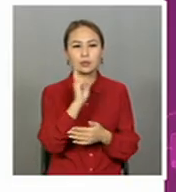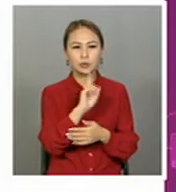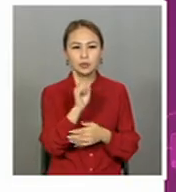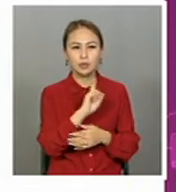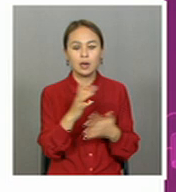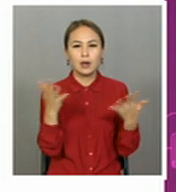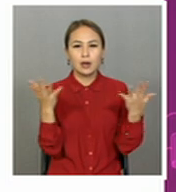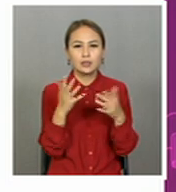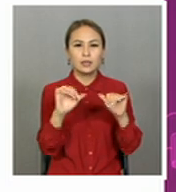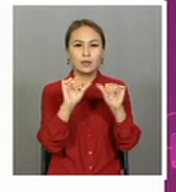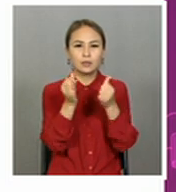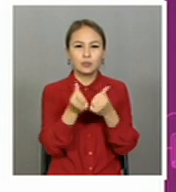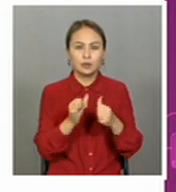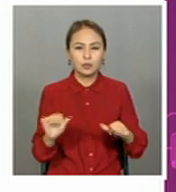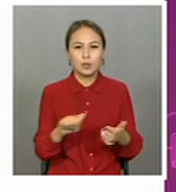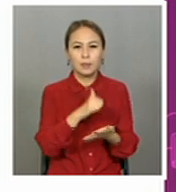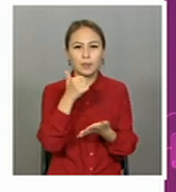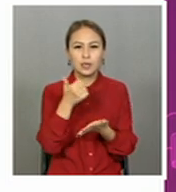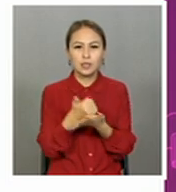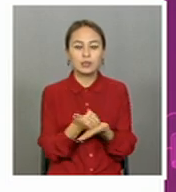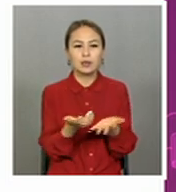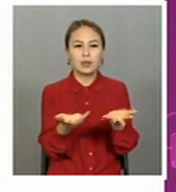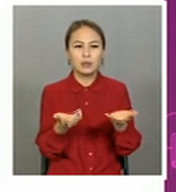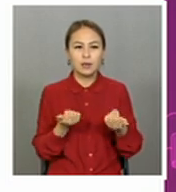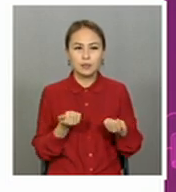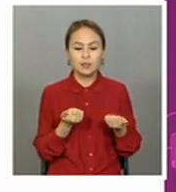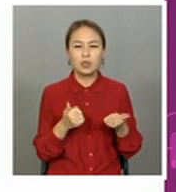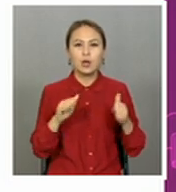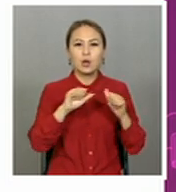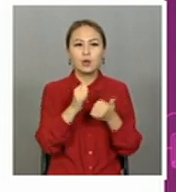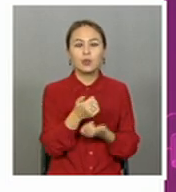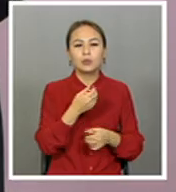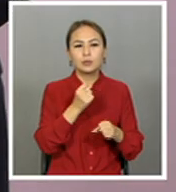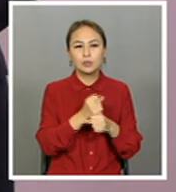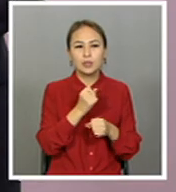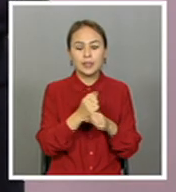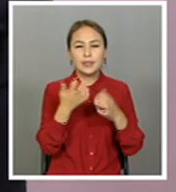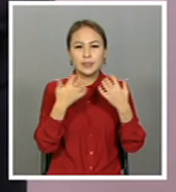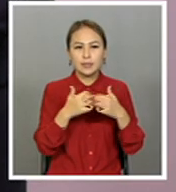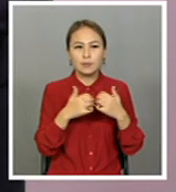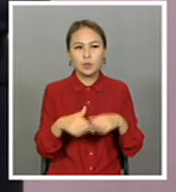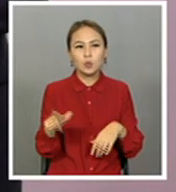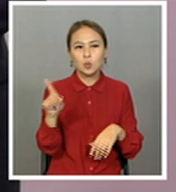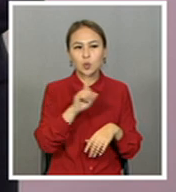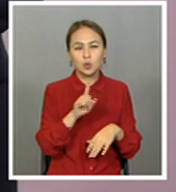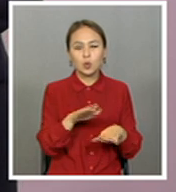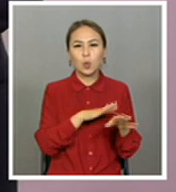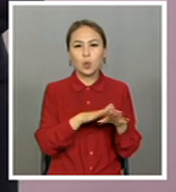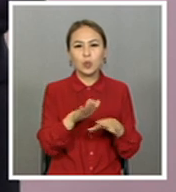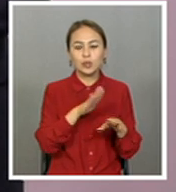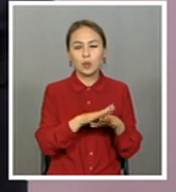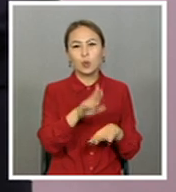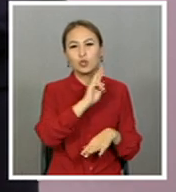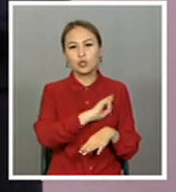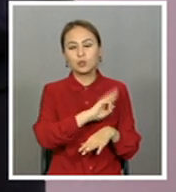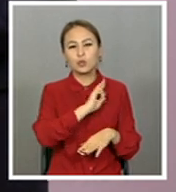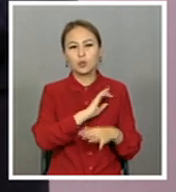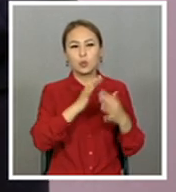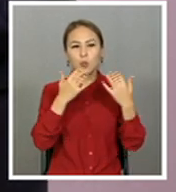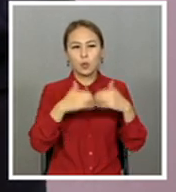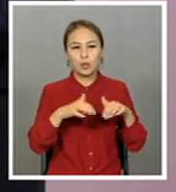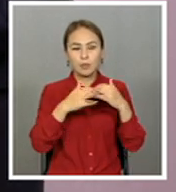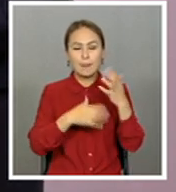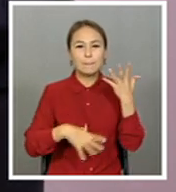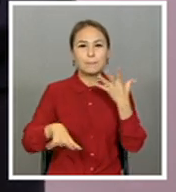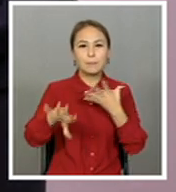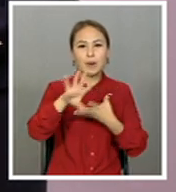қандай формуланы басшылыққа аламыз? Өнімділікті есептеу үшін орындалған жұмыс көлемін